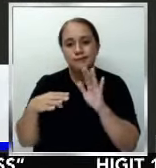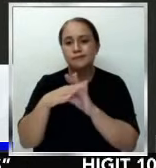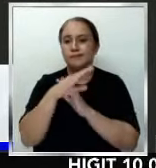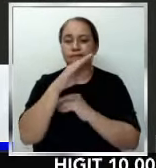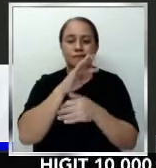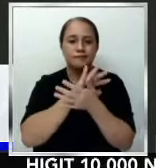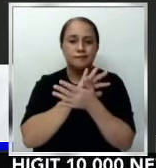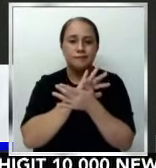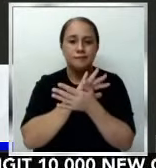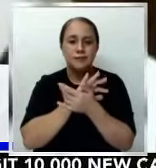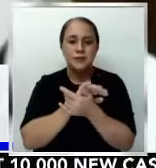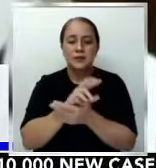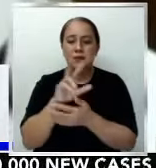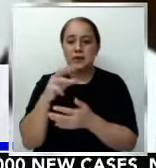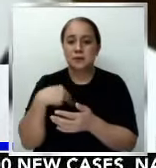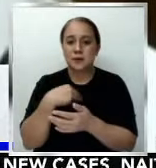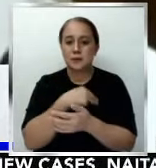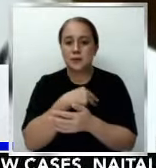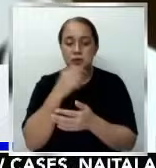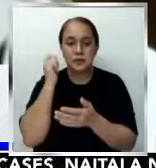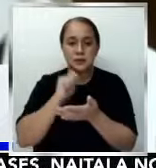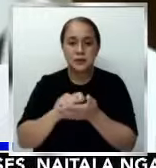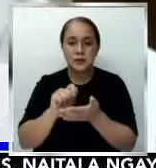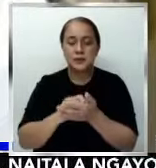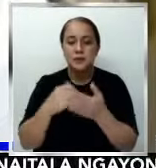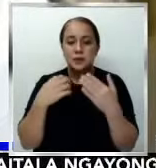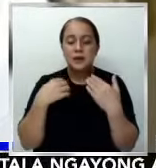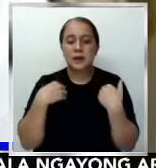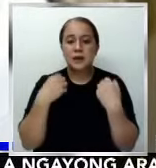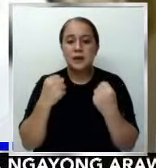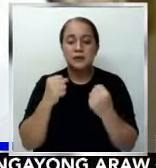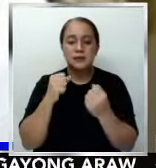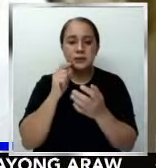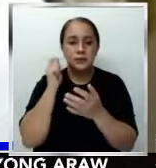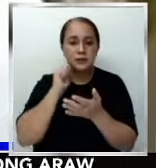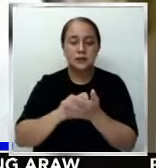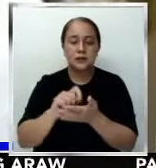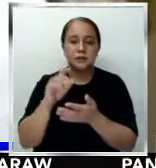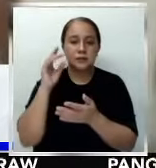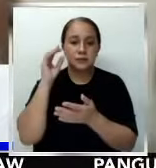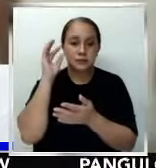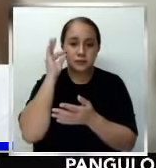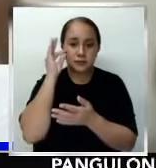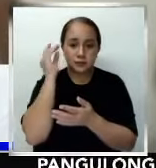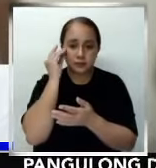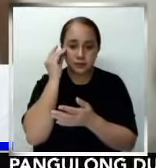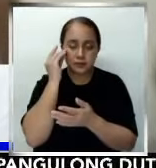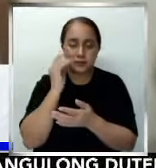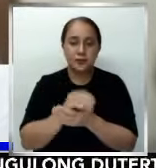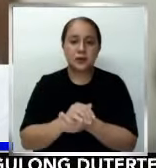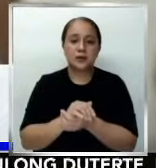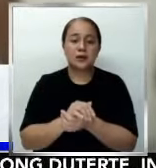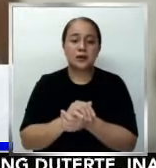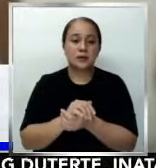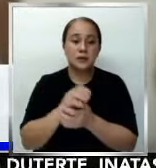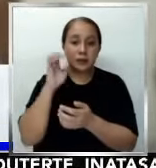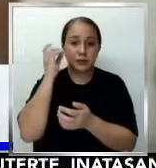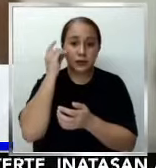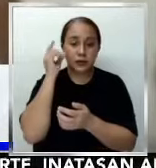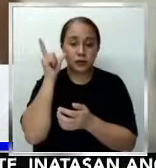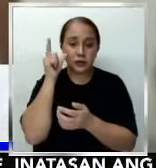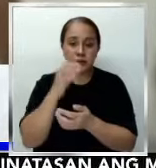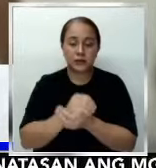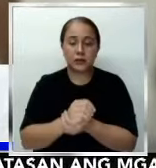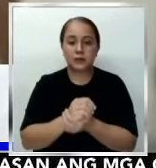sa mga miyembro ng gabinete, sina Health Secretary Francisco Duque, Defense Secretary Delfin Lorenzana, at National Task Force Chief Implementer